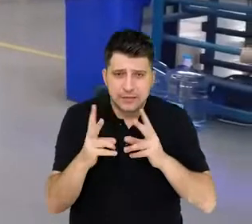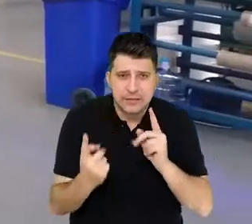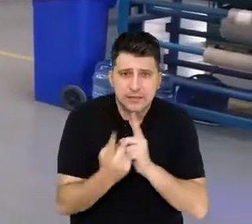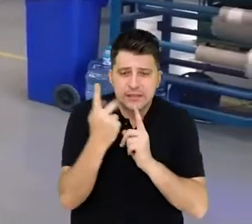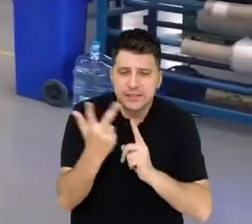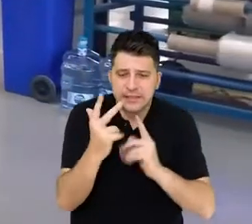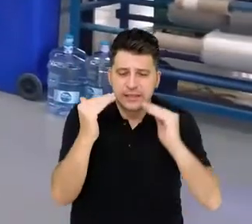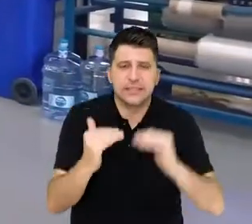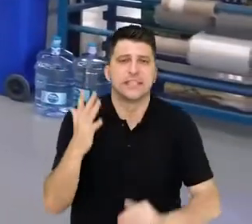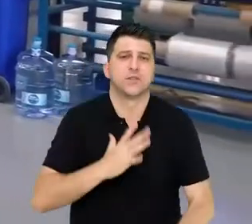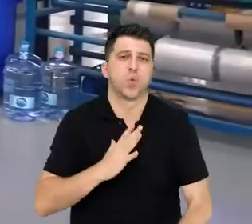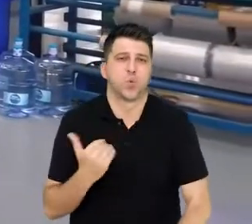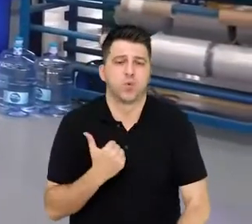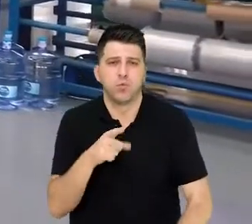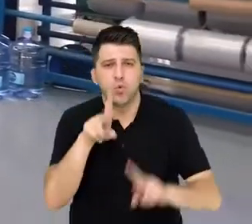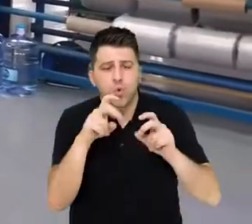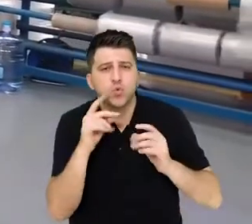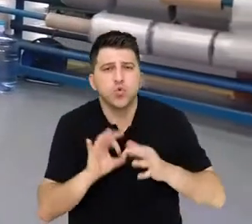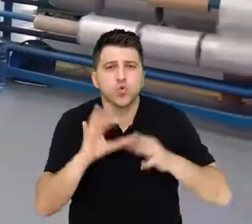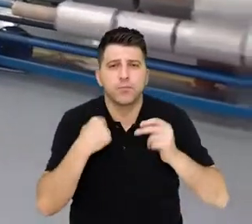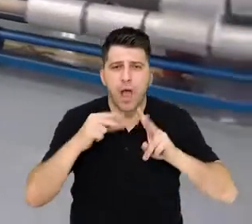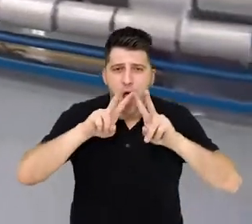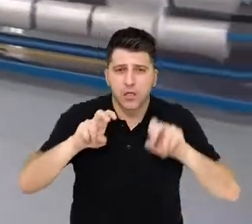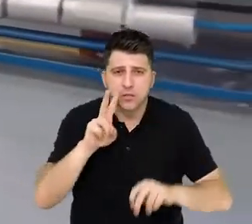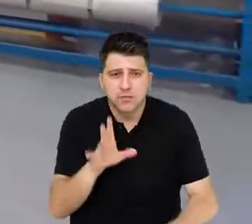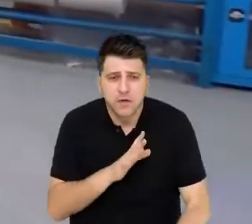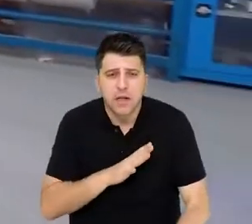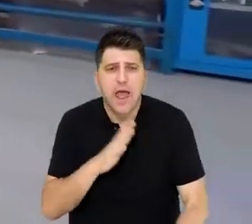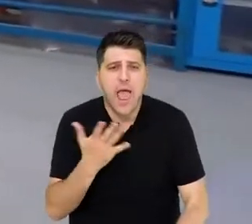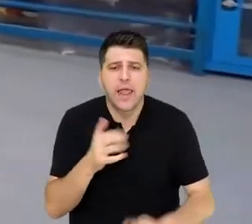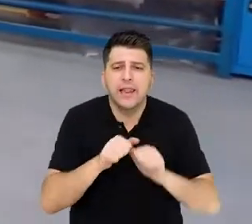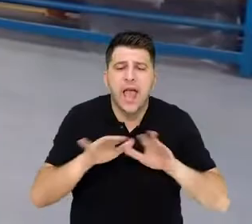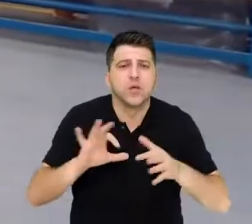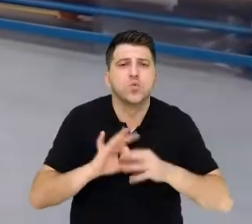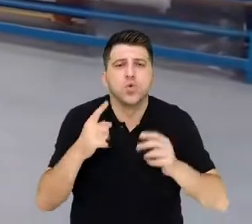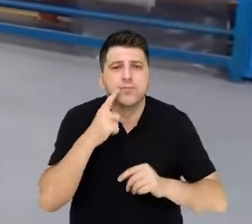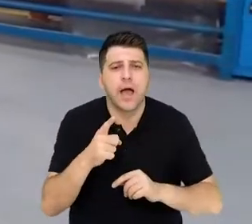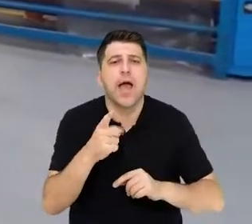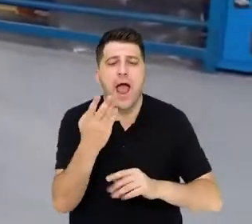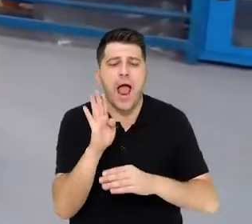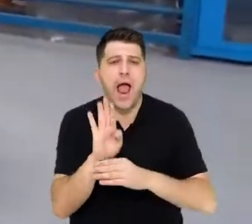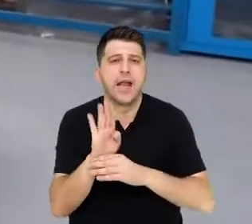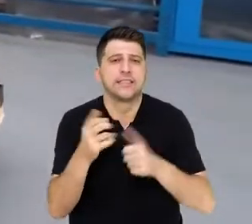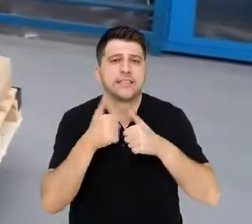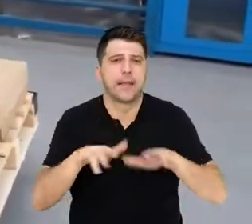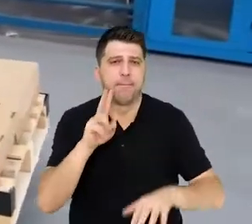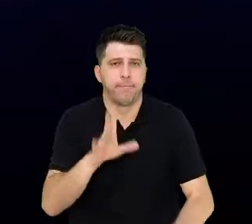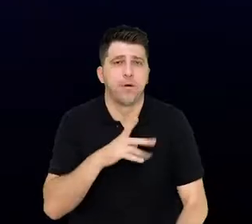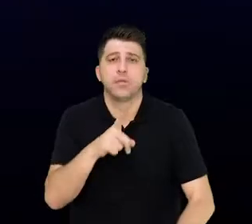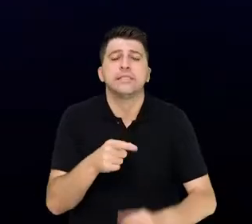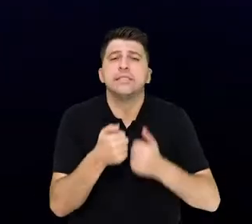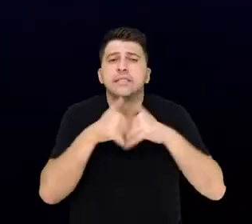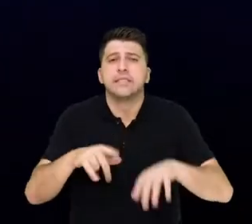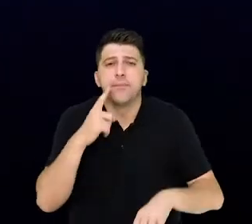karşılaştıklarında hızların düşmesini istiyordu. Konuyla ilgili çözümleri araştırdığımız zaman, en yaygın kullanılan çözümün kartlı sistemler olduğunu gördük.